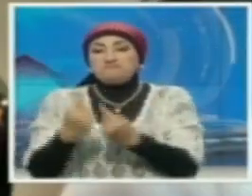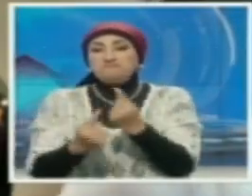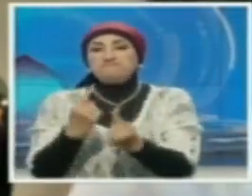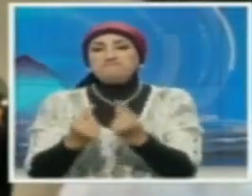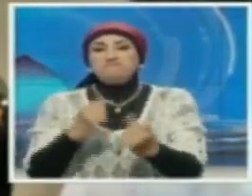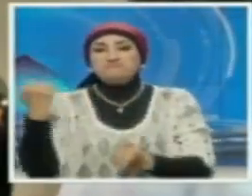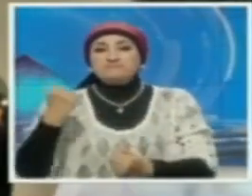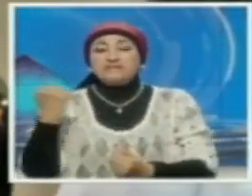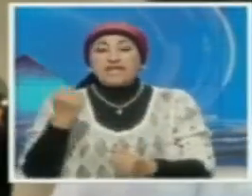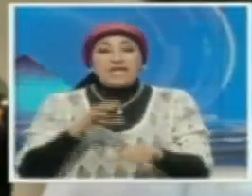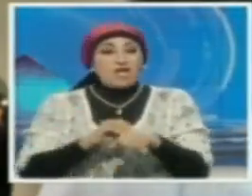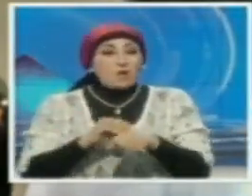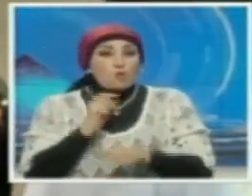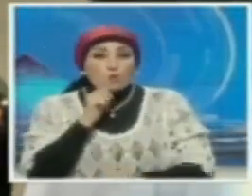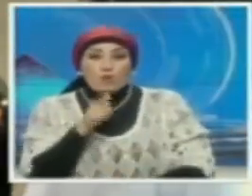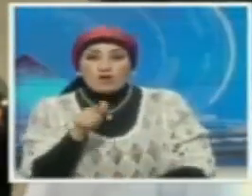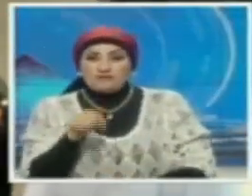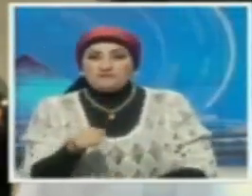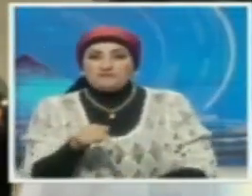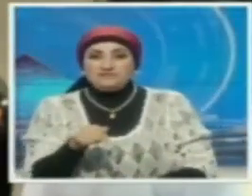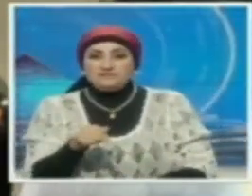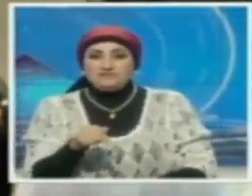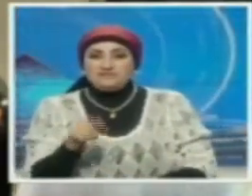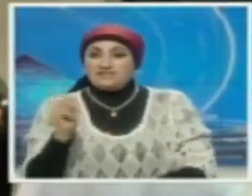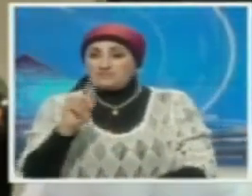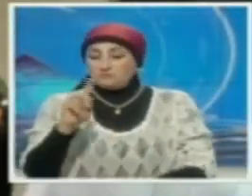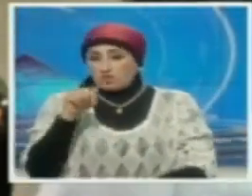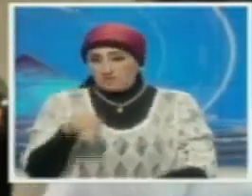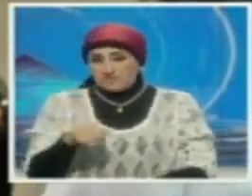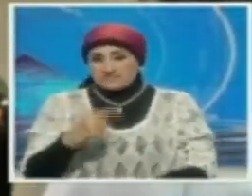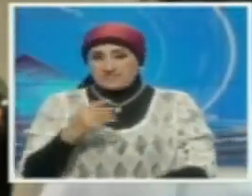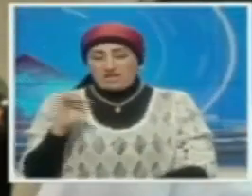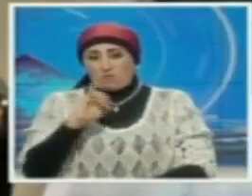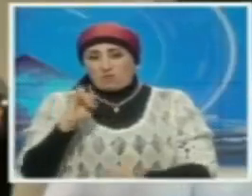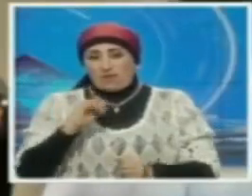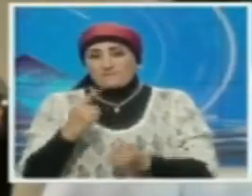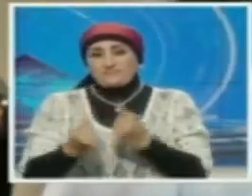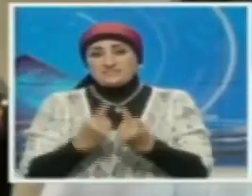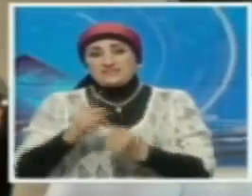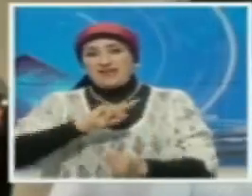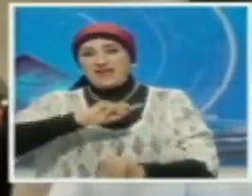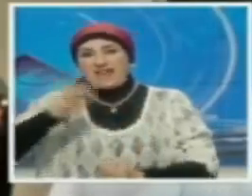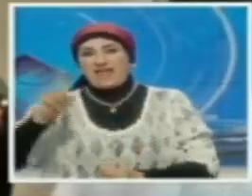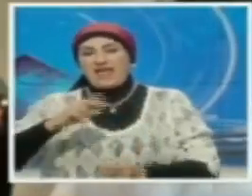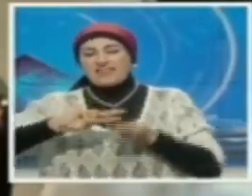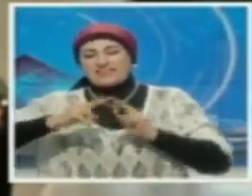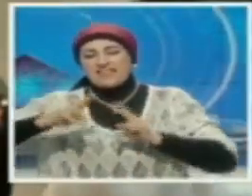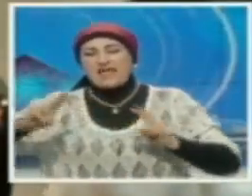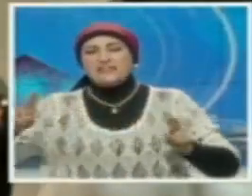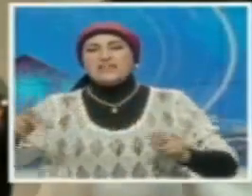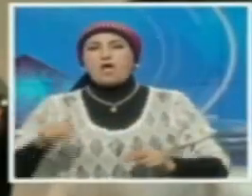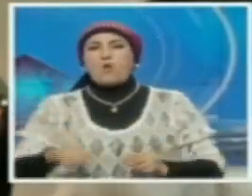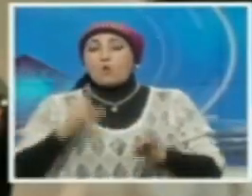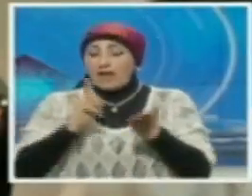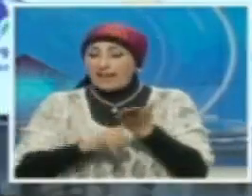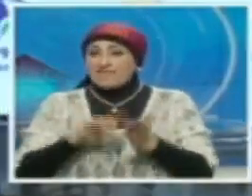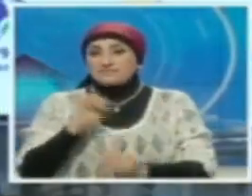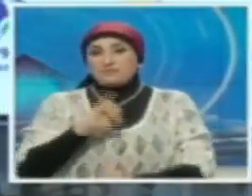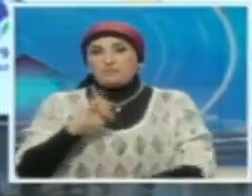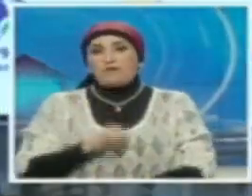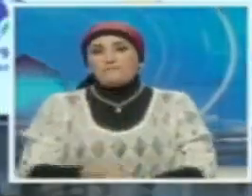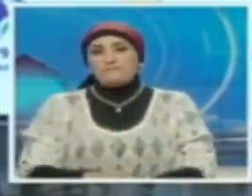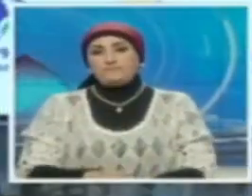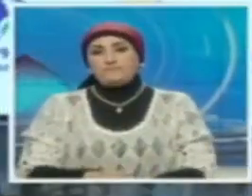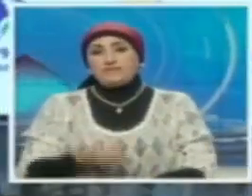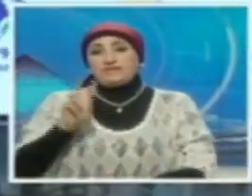احنا مش بس نهتم بالزراعة ولكن نهتم بالتنوع البيولوجي الموجود في المزرعة بتاعتنا. مشروع